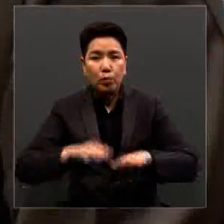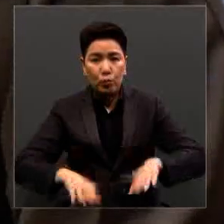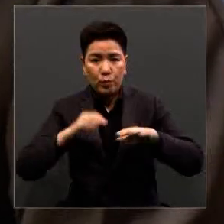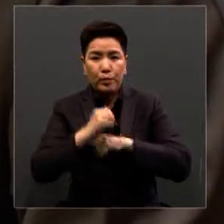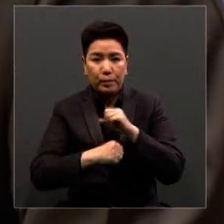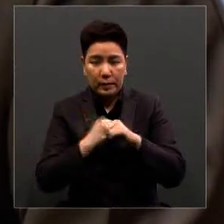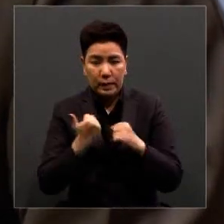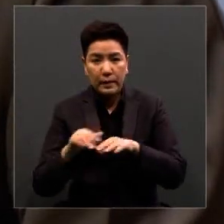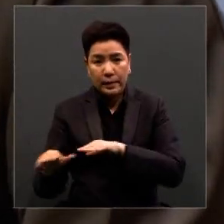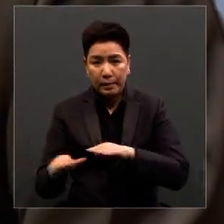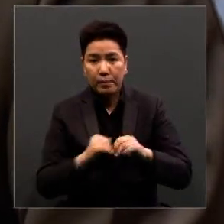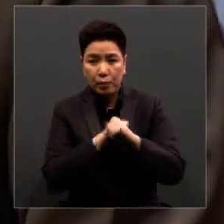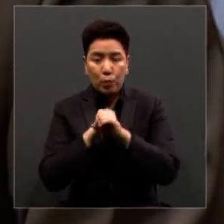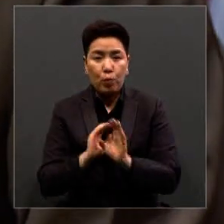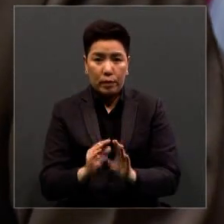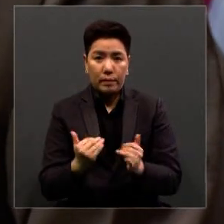นะครับ